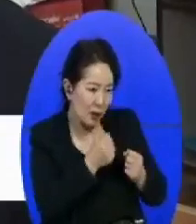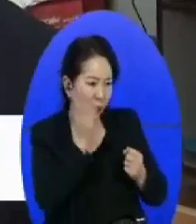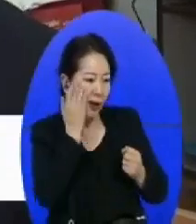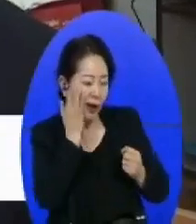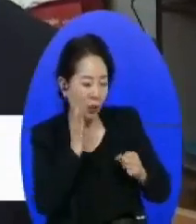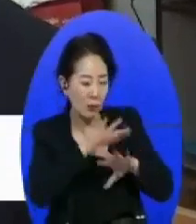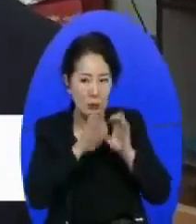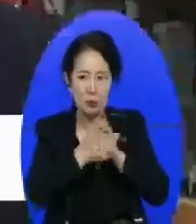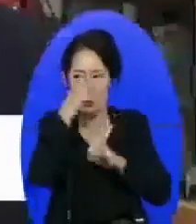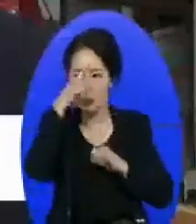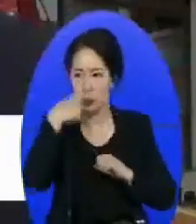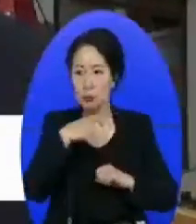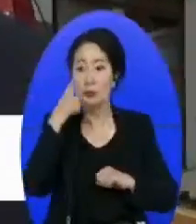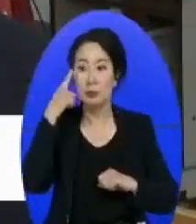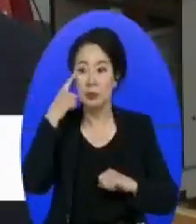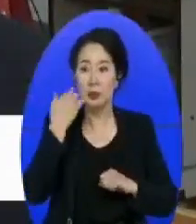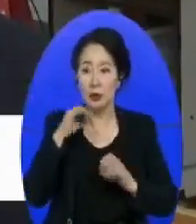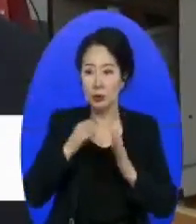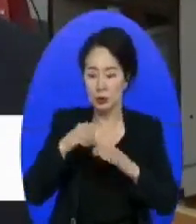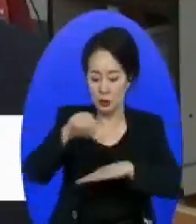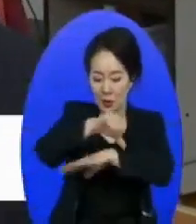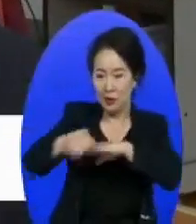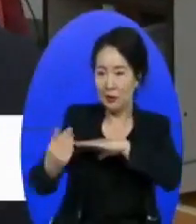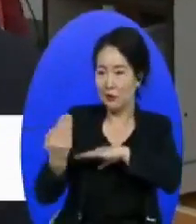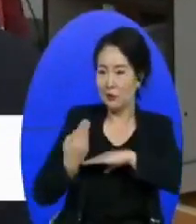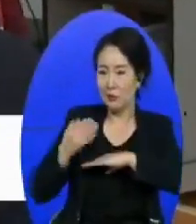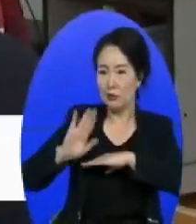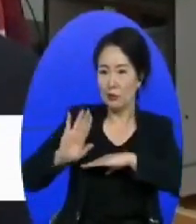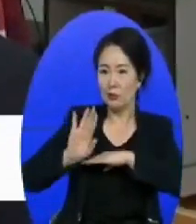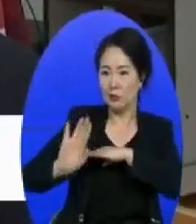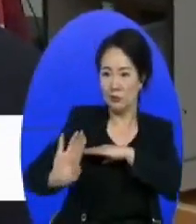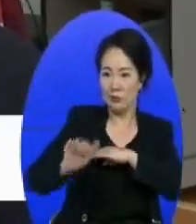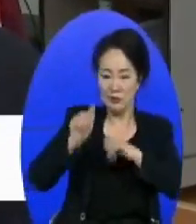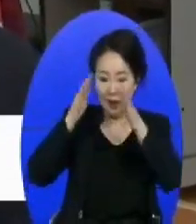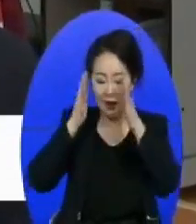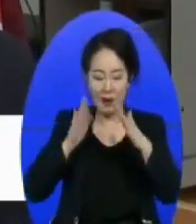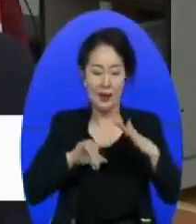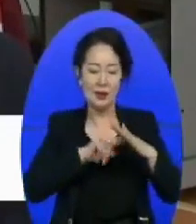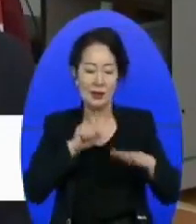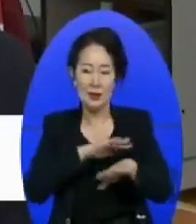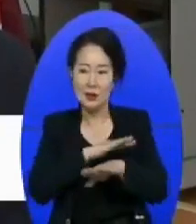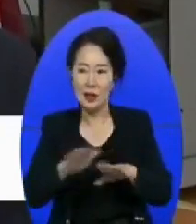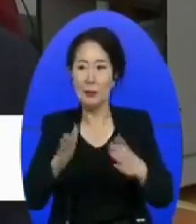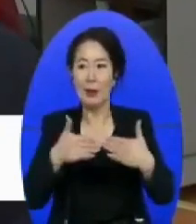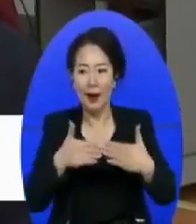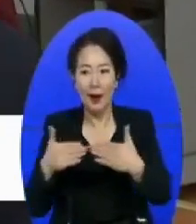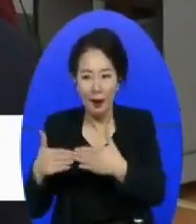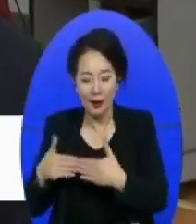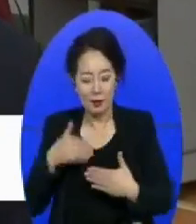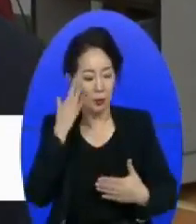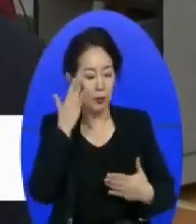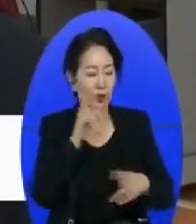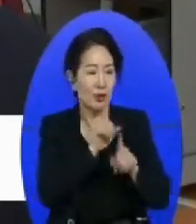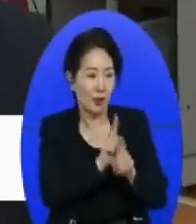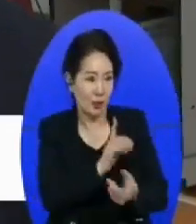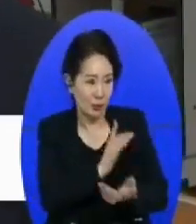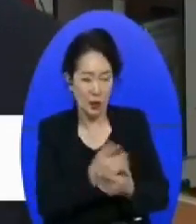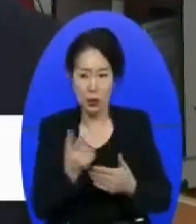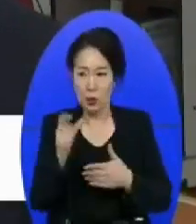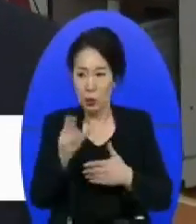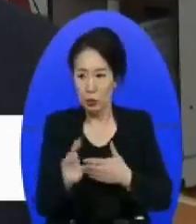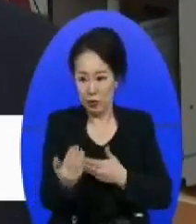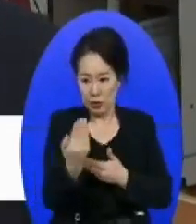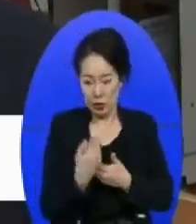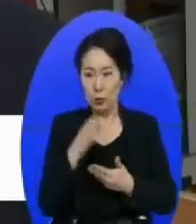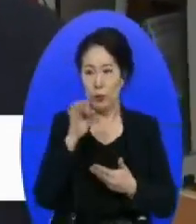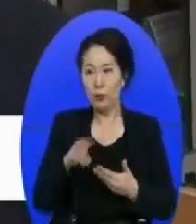аргаа сайн мэдэх ёстой. Оруулахгүй тал дээр онцгой анхаарч одоо замыг хаасан ийм бодлого явуулж байна. Орж ирсэн тохиолдолд бол